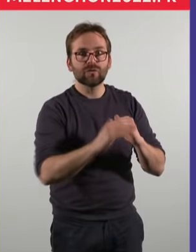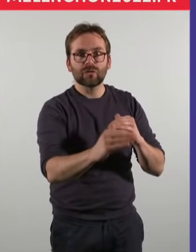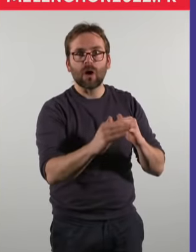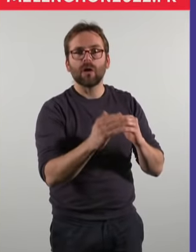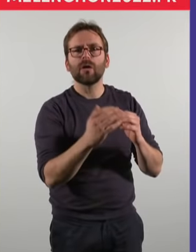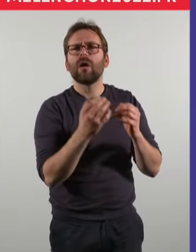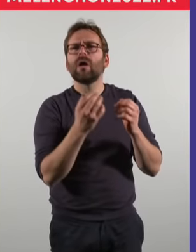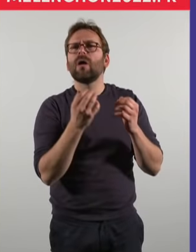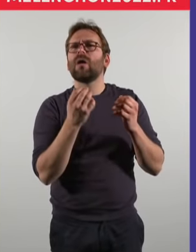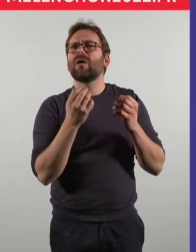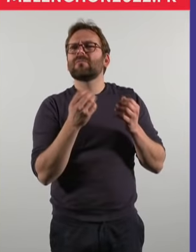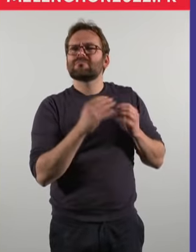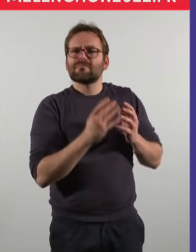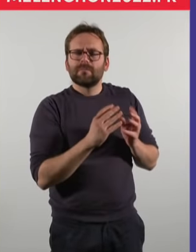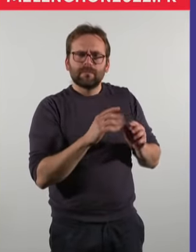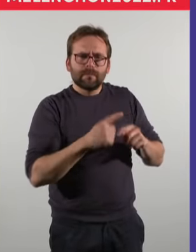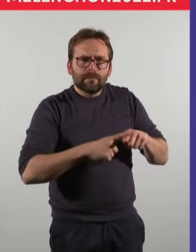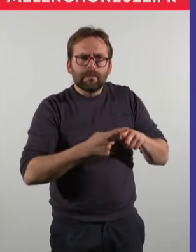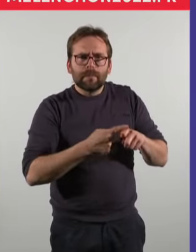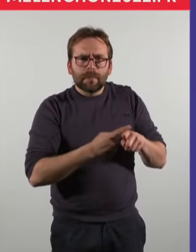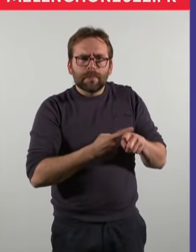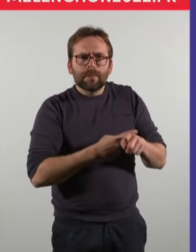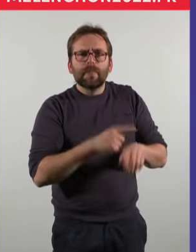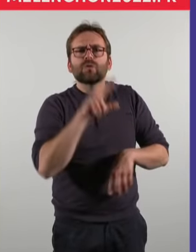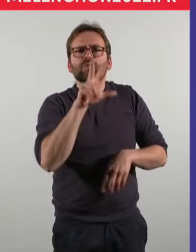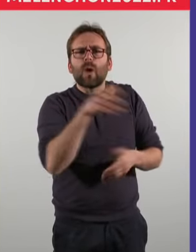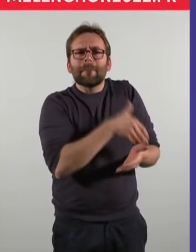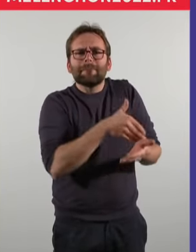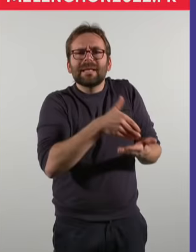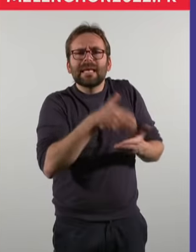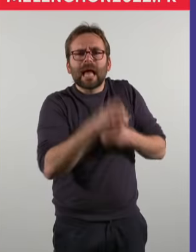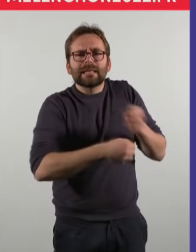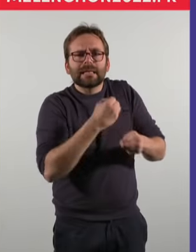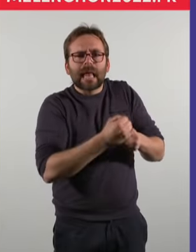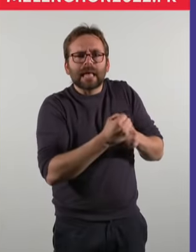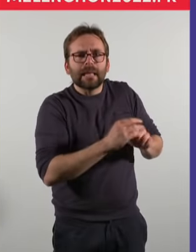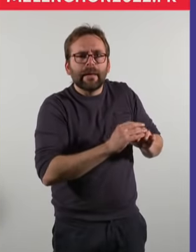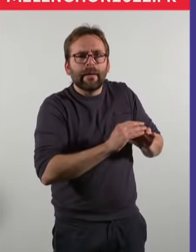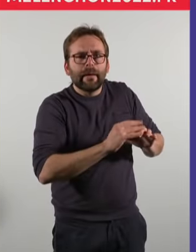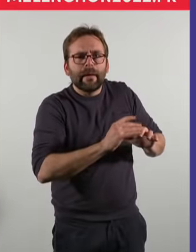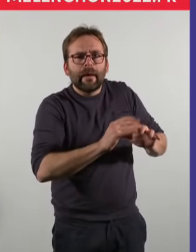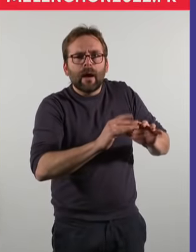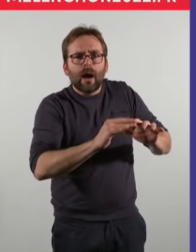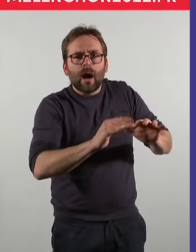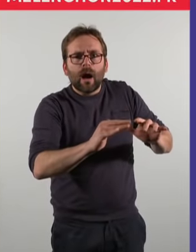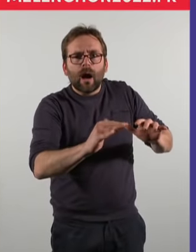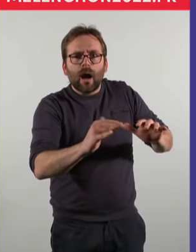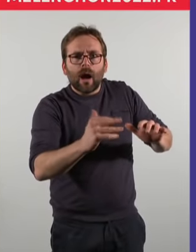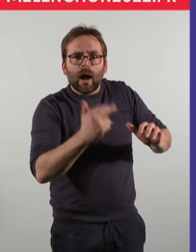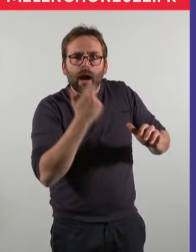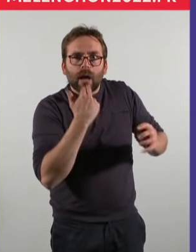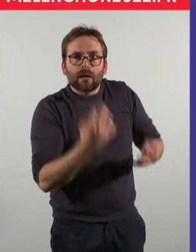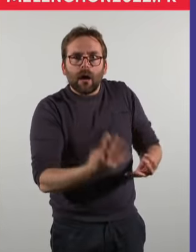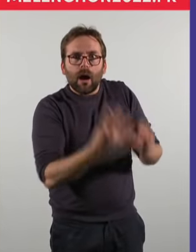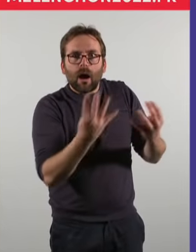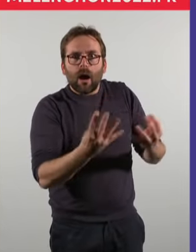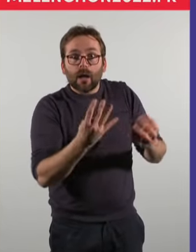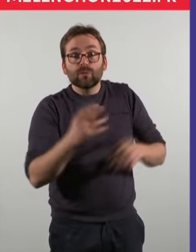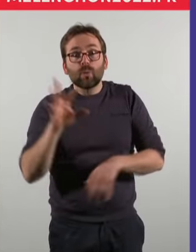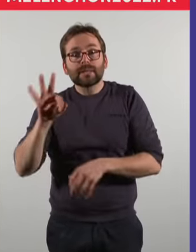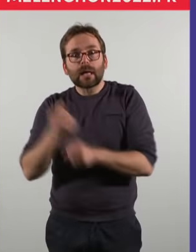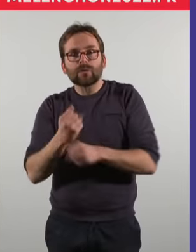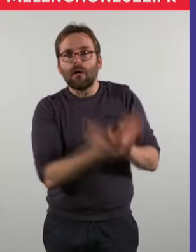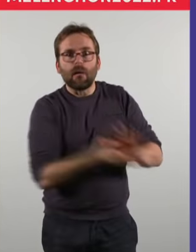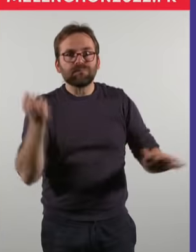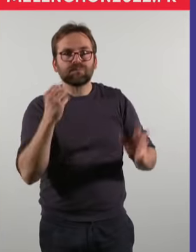s'était accumulée pendant 3 milliards et demi d'années. Tel est le scandale